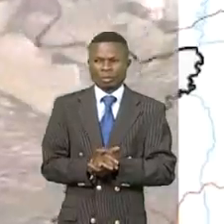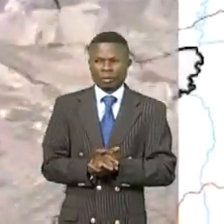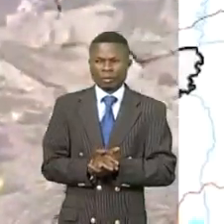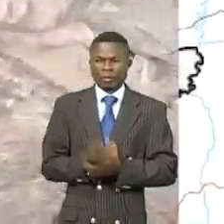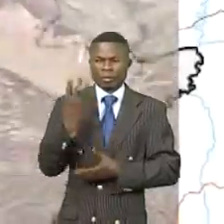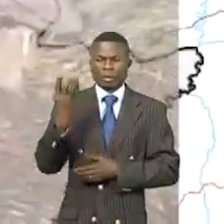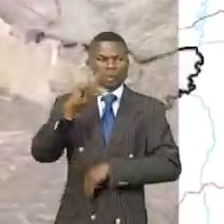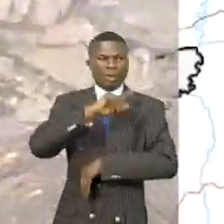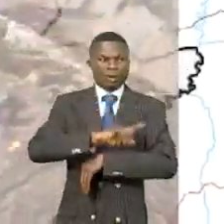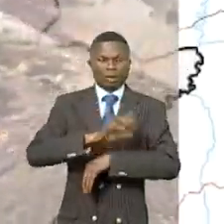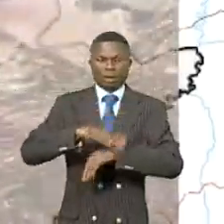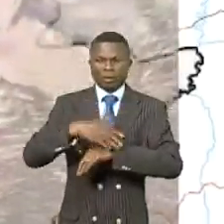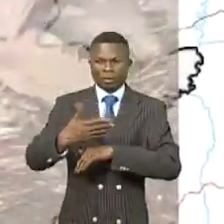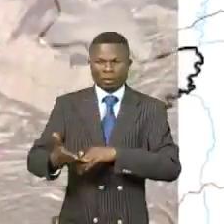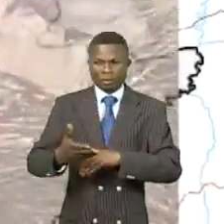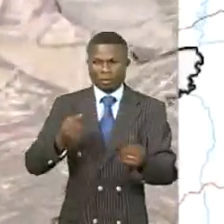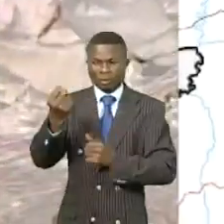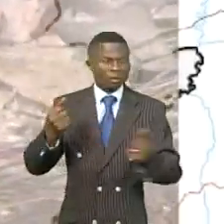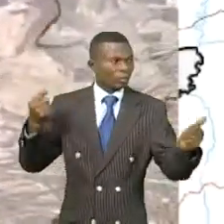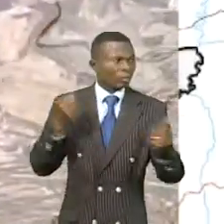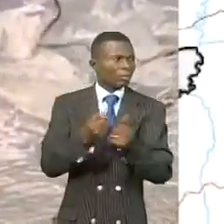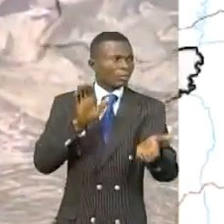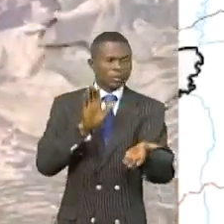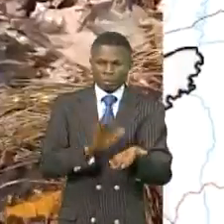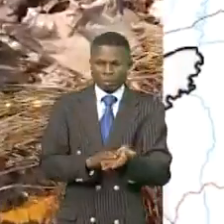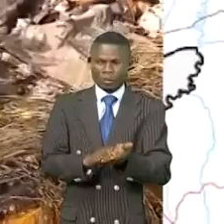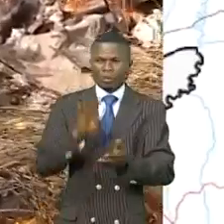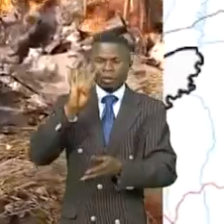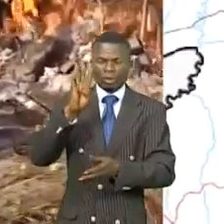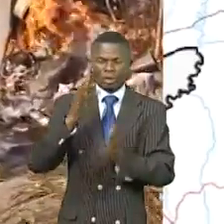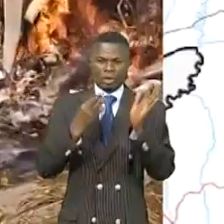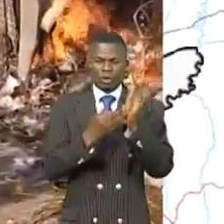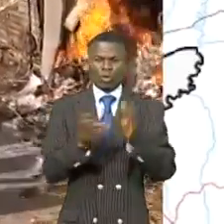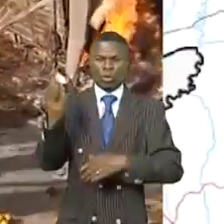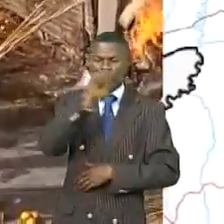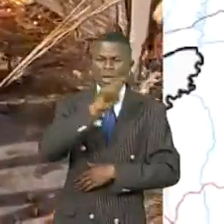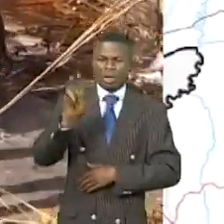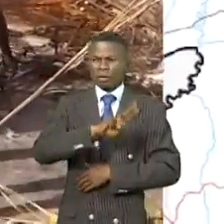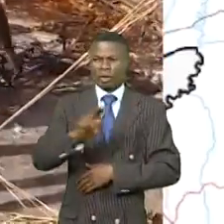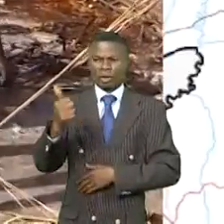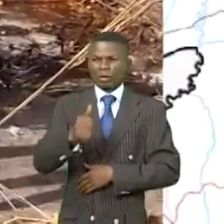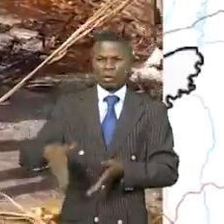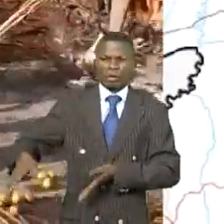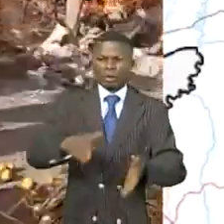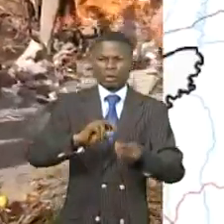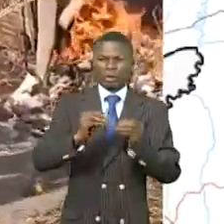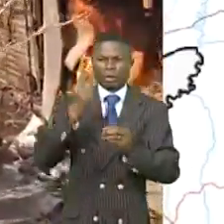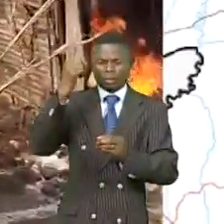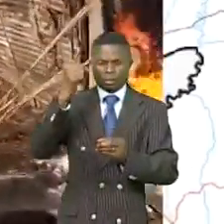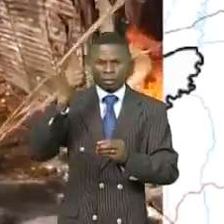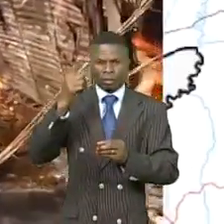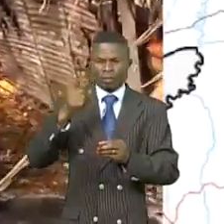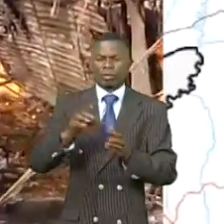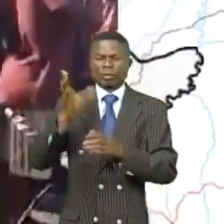Quatre jours après les graves accidents de circulation survenus jeudi 8 avril 2021 sur la nationale numéro 1, tronçon situé entre